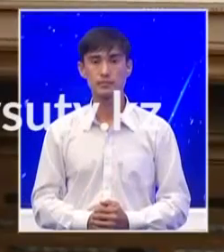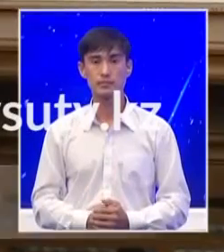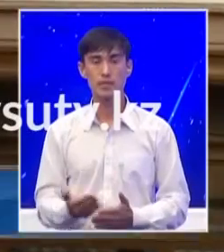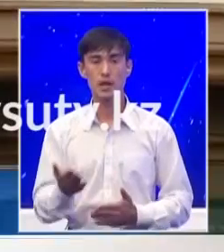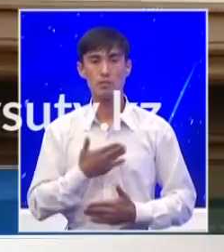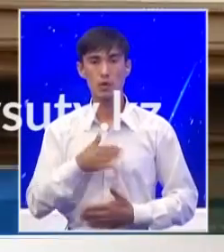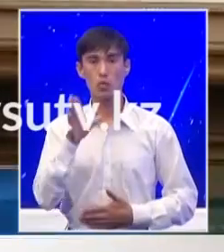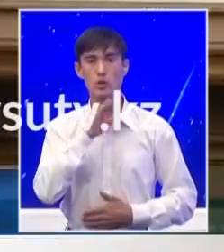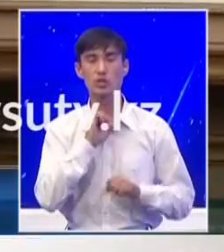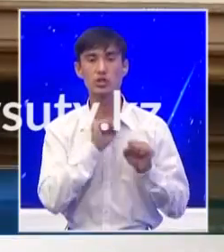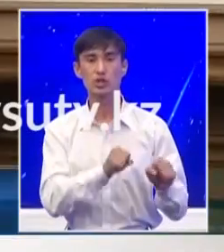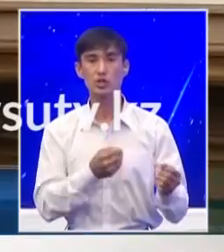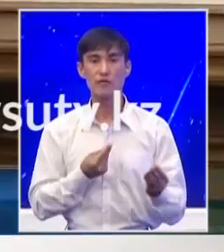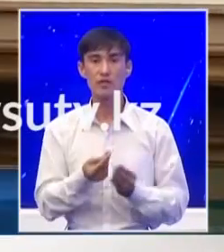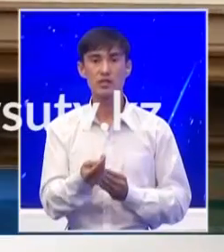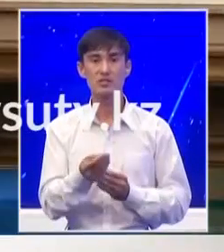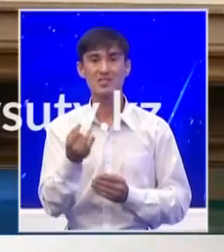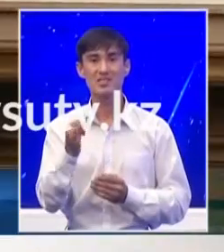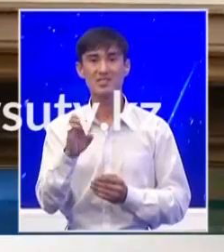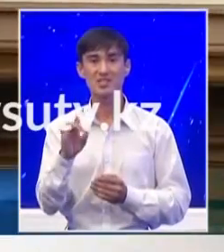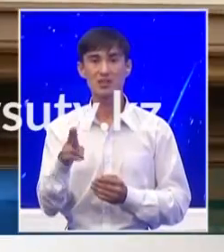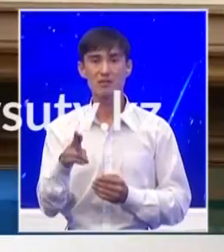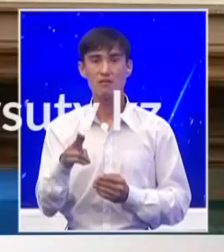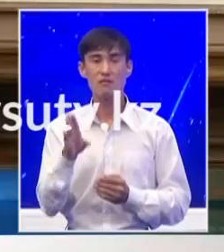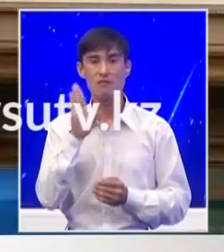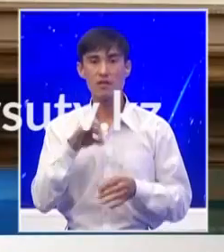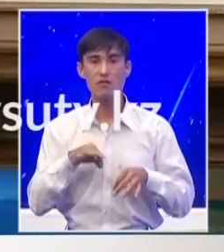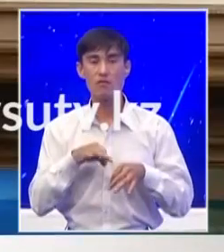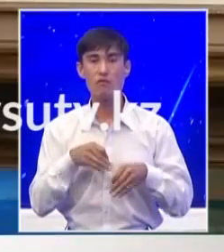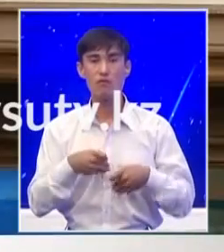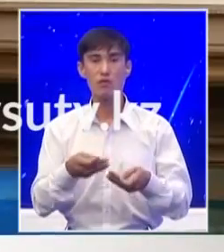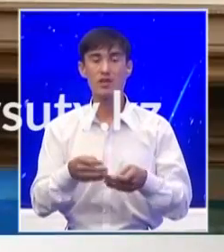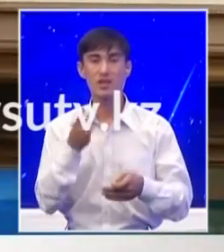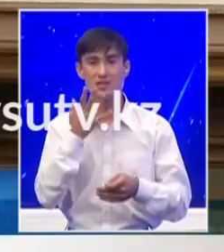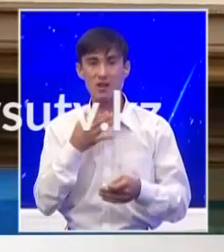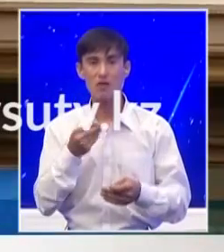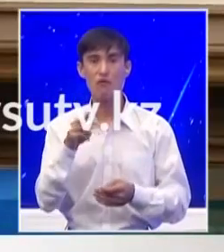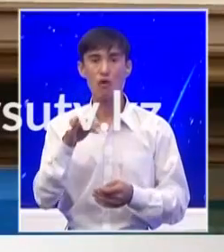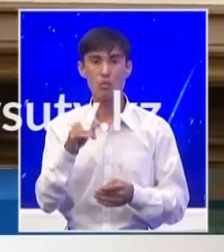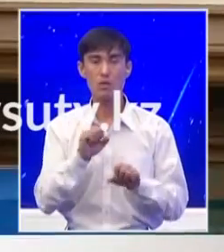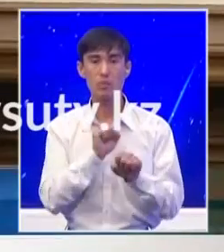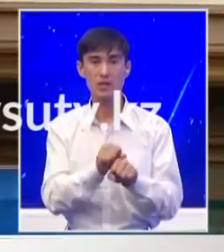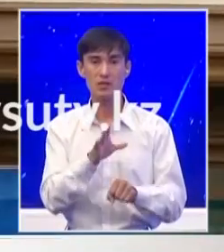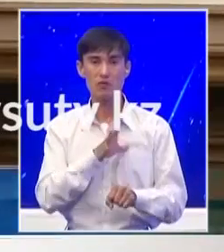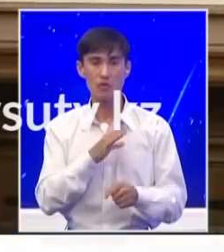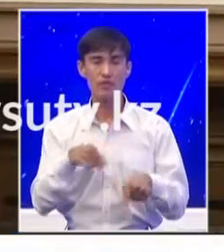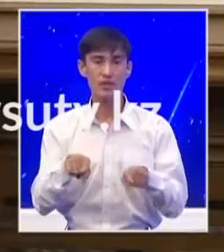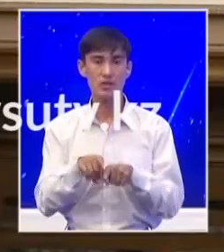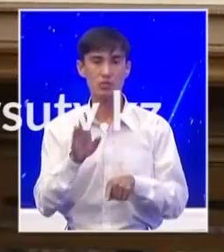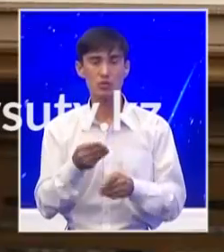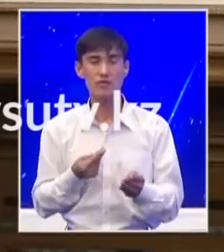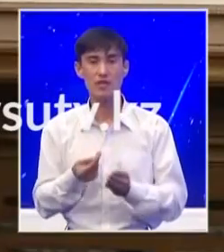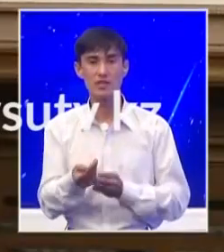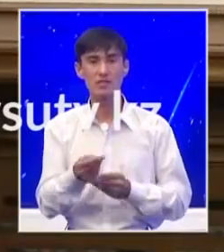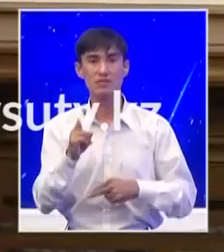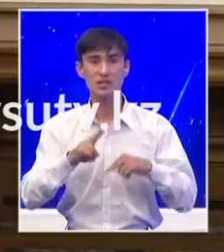Мне удалось защитить финансирование Есыкского водовода. Его финансирование из национального фонда было приостановлено. Также будет